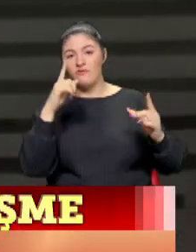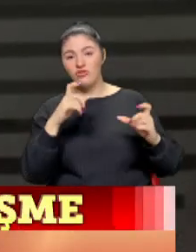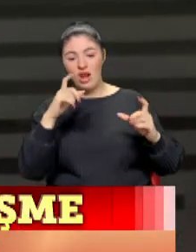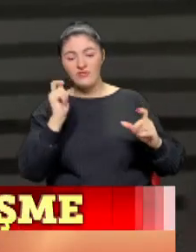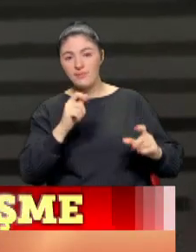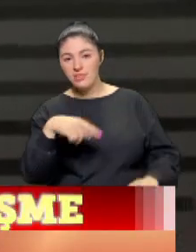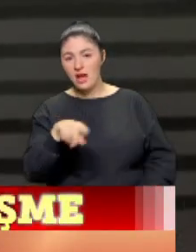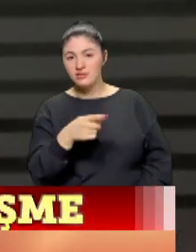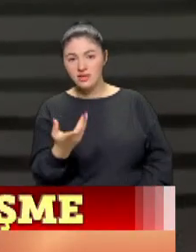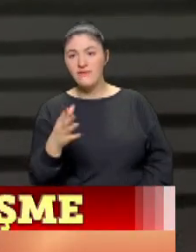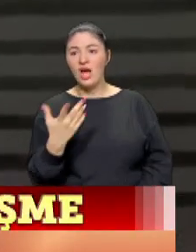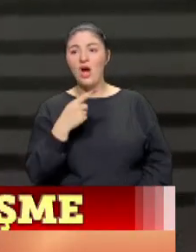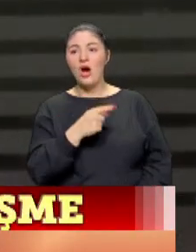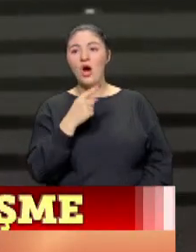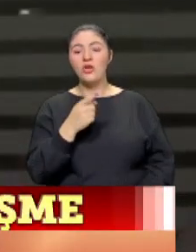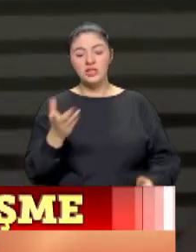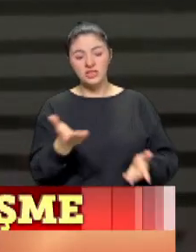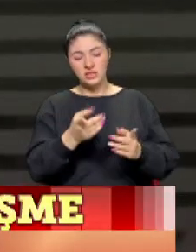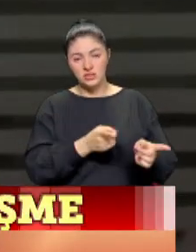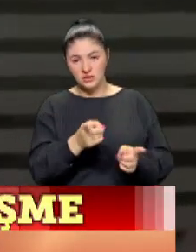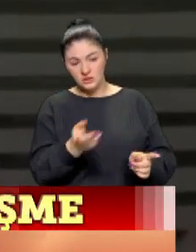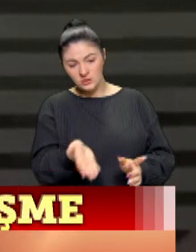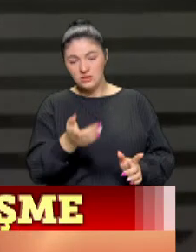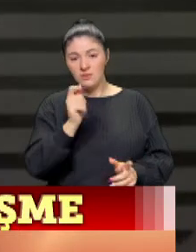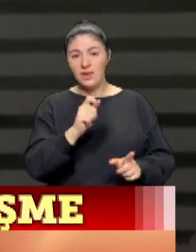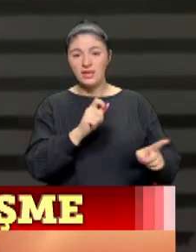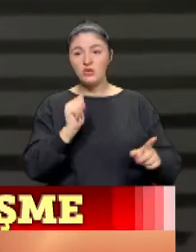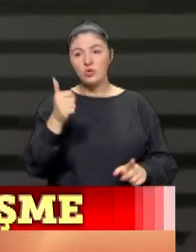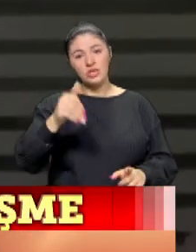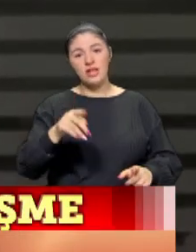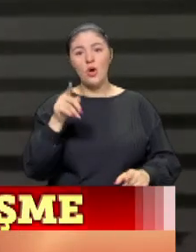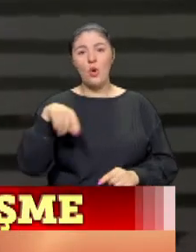fotoğraf çektirenler ya da onu azmettirenler günü